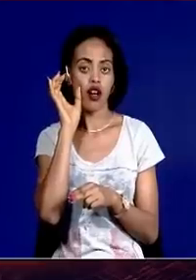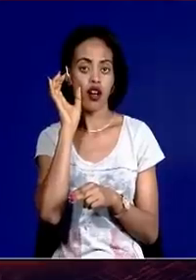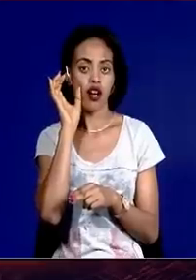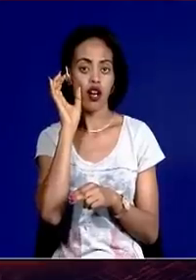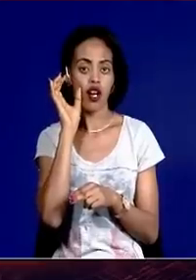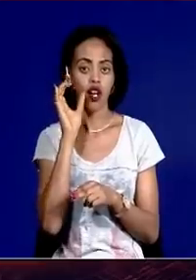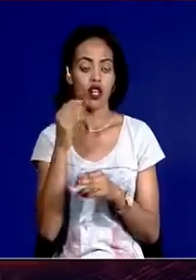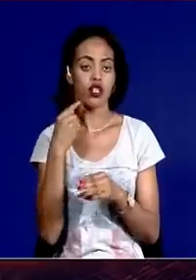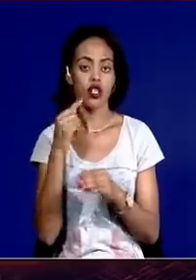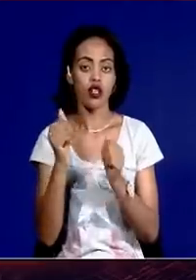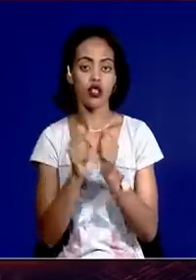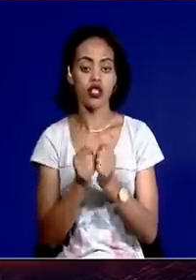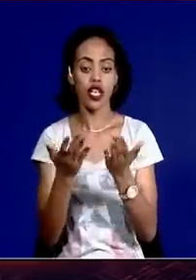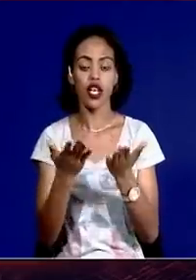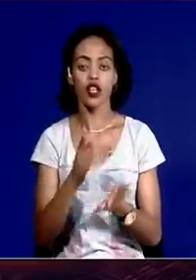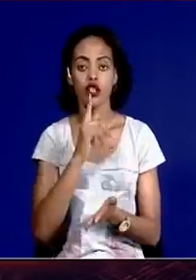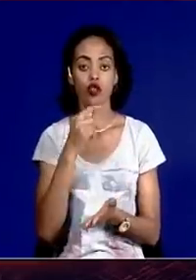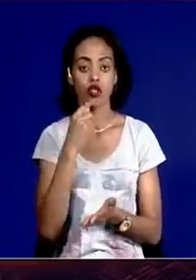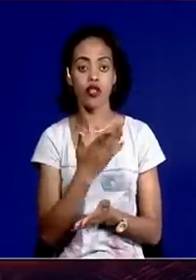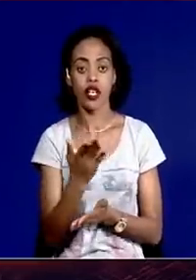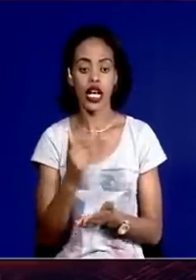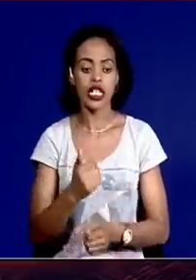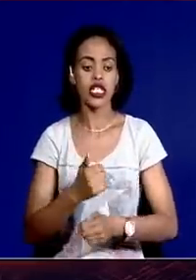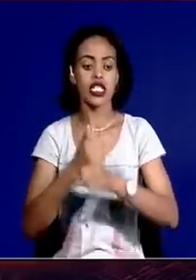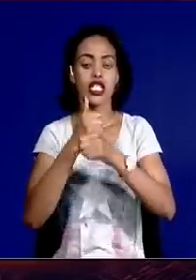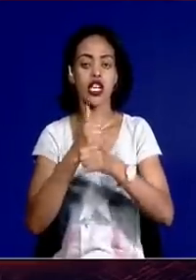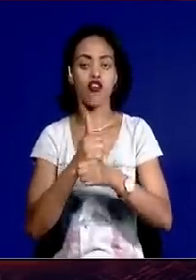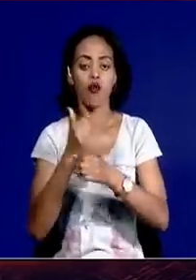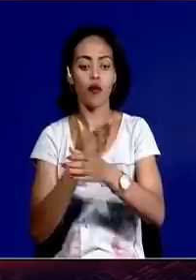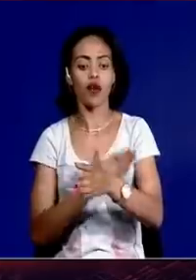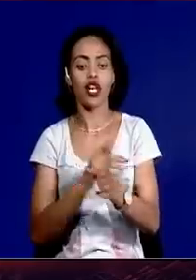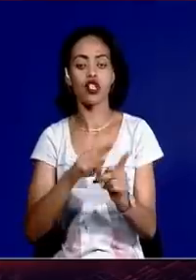زي مال مسمع يدليو زول نغارون زدقف ميحا شاتون